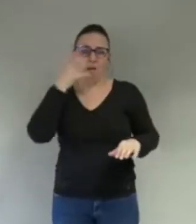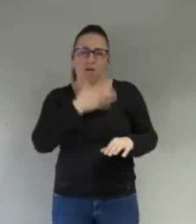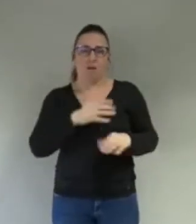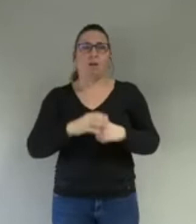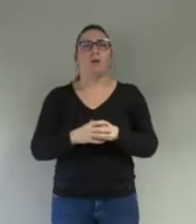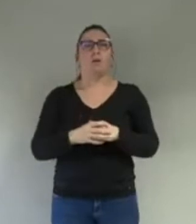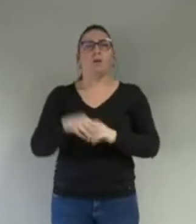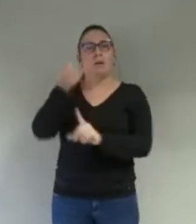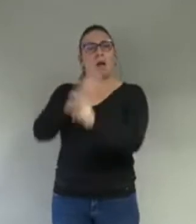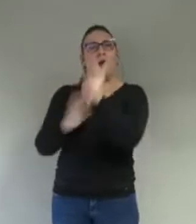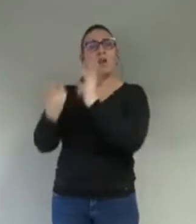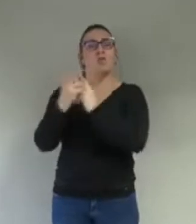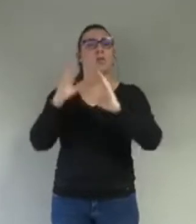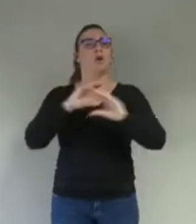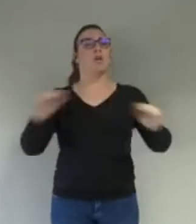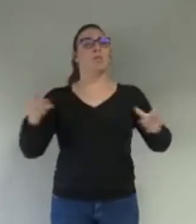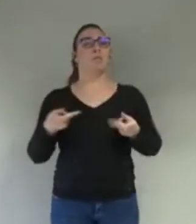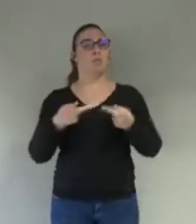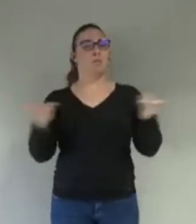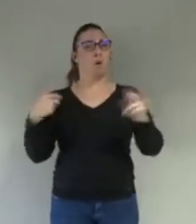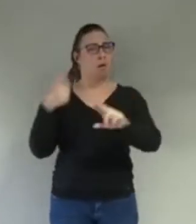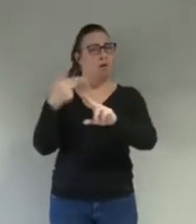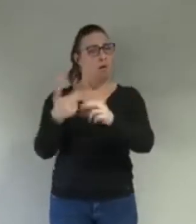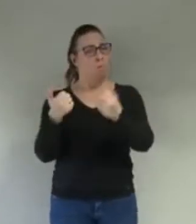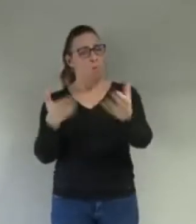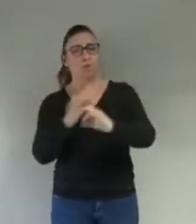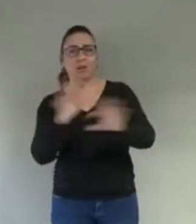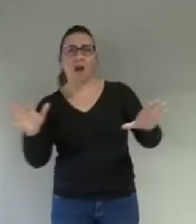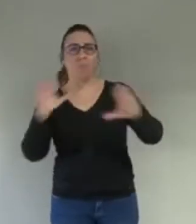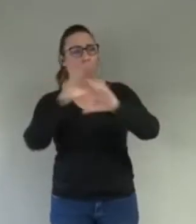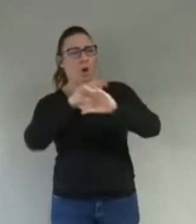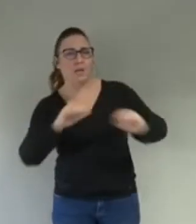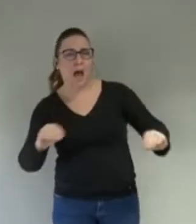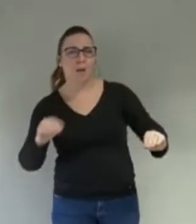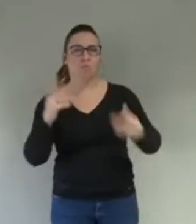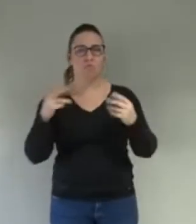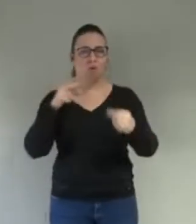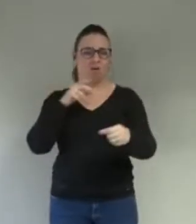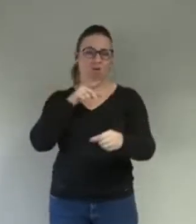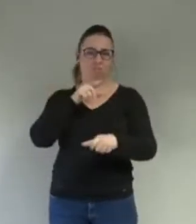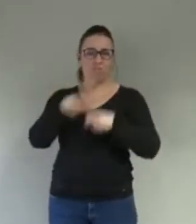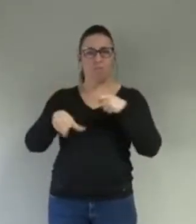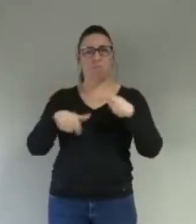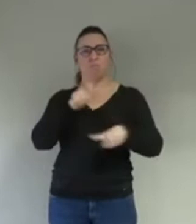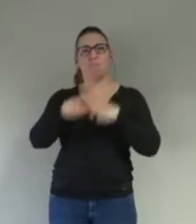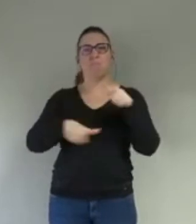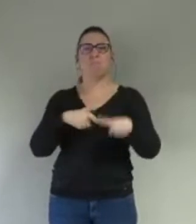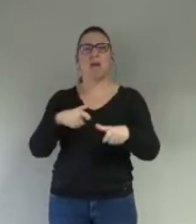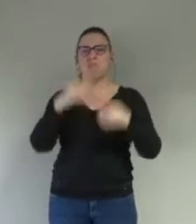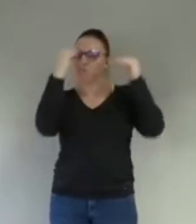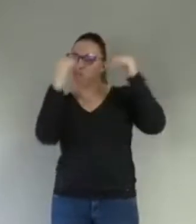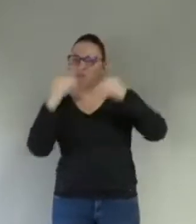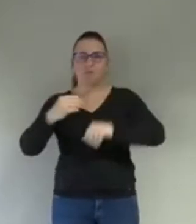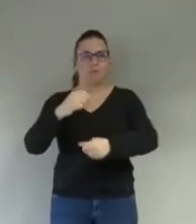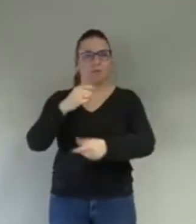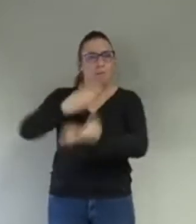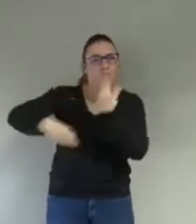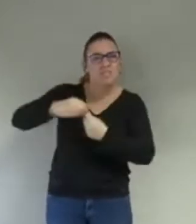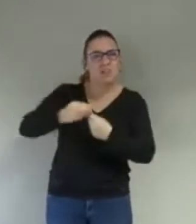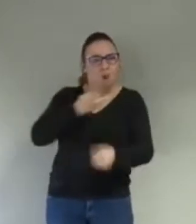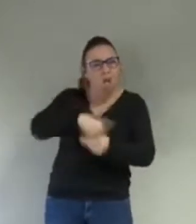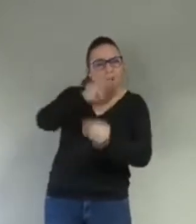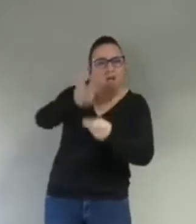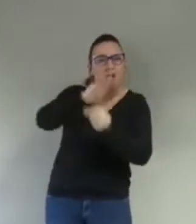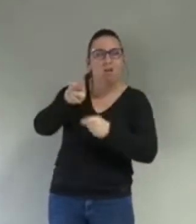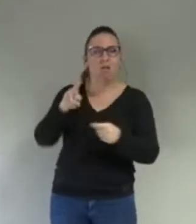tranquillité publique n'a rien à leur proposer pour leur garantir le calme plutôt que les insultes des dealers. Si, la seule solution que vous apportez,